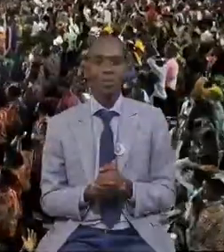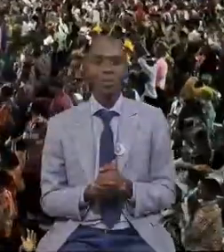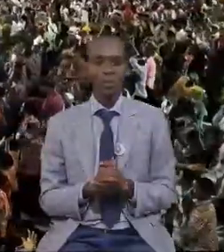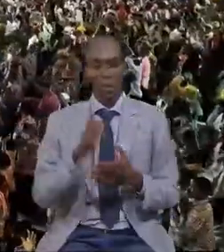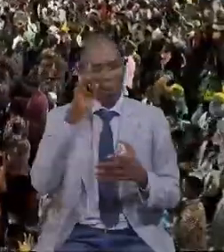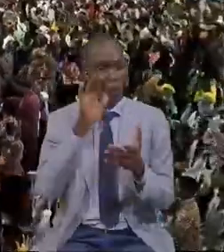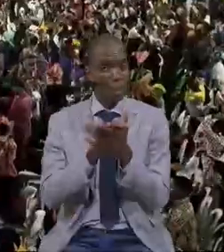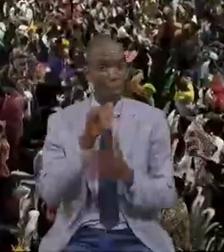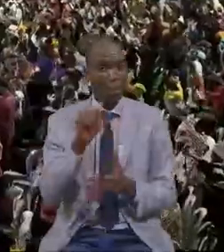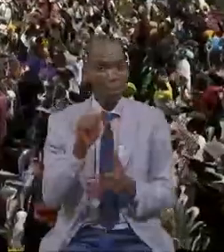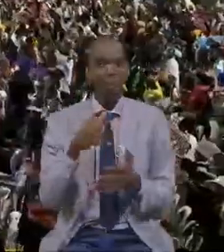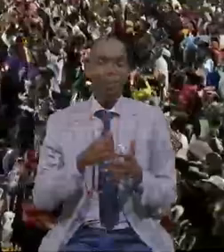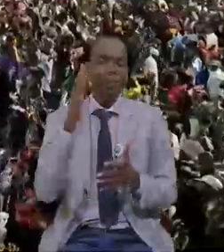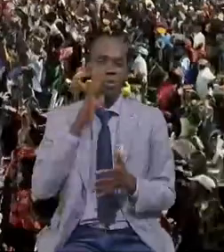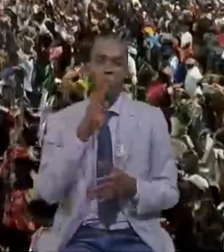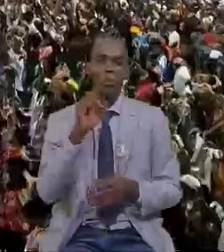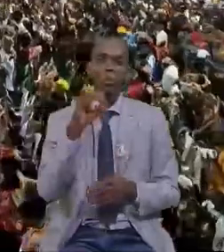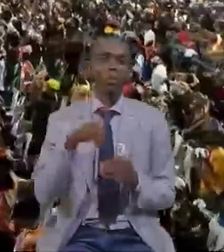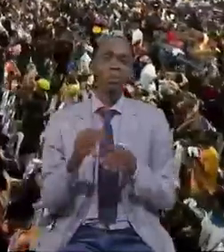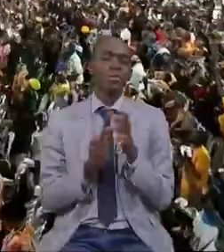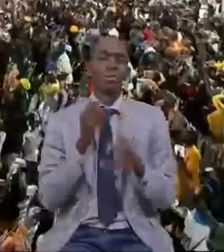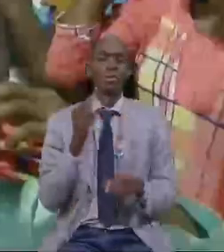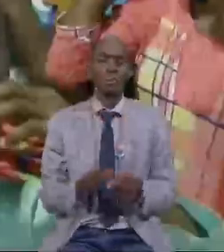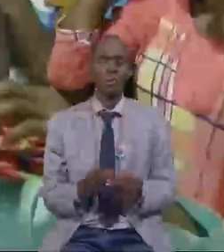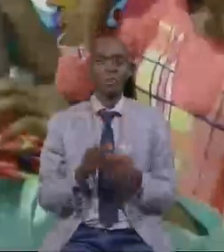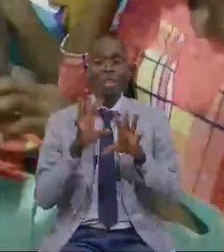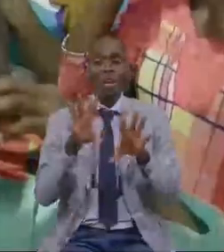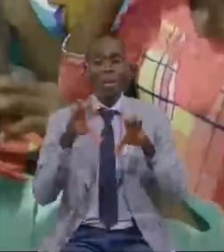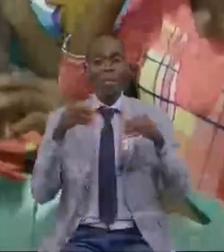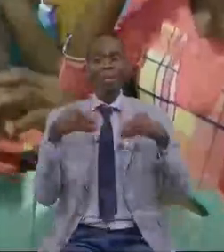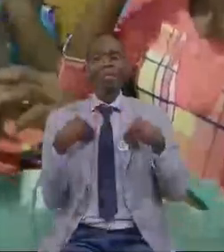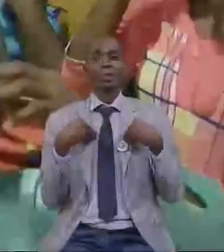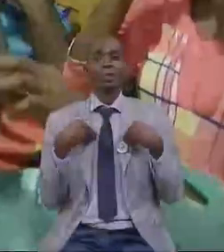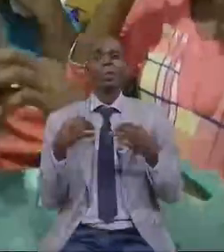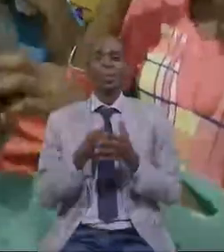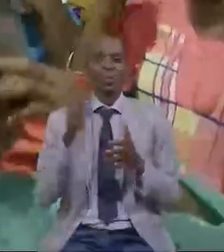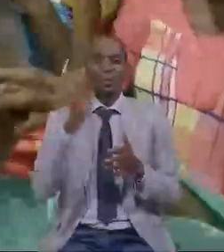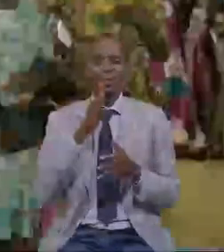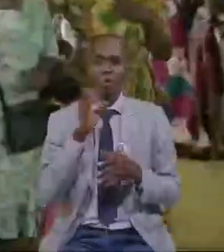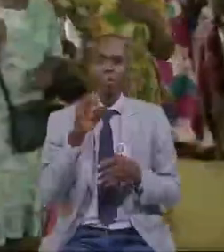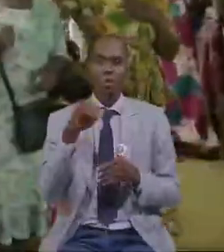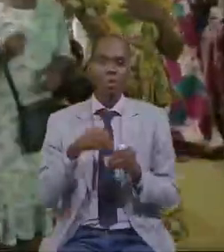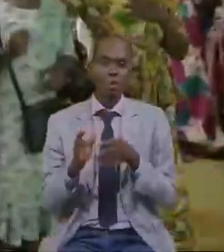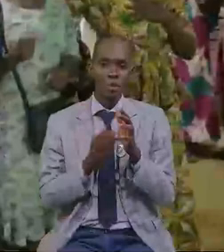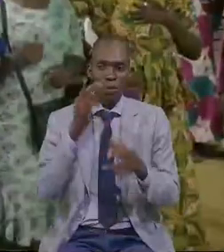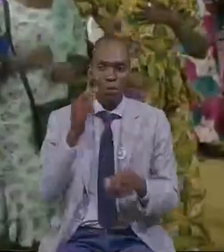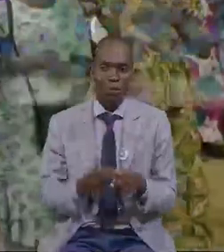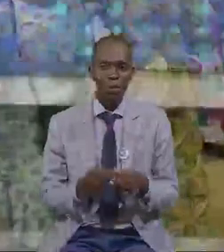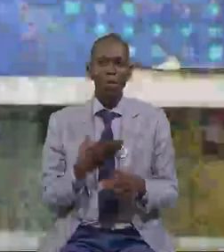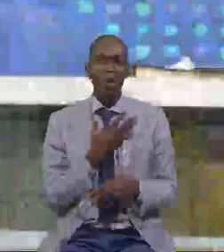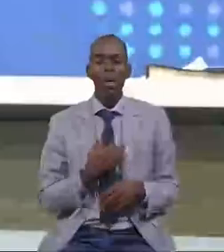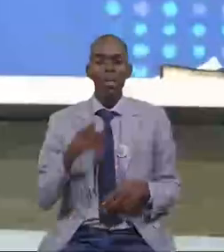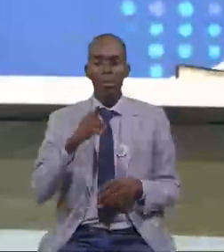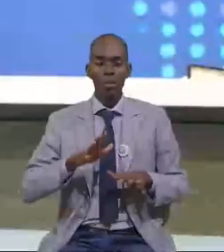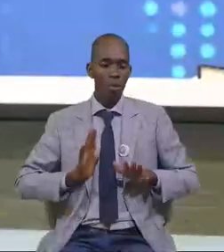Croyez, il en sera ainsi. Acceptez qu'il en sera ainsi. Et vous allez